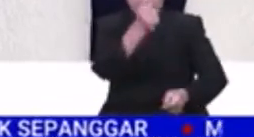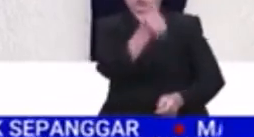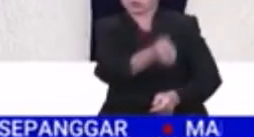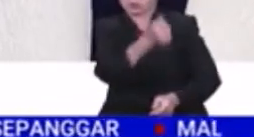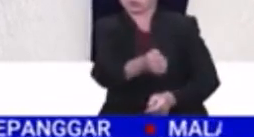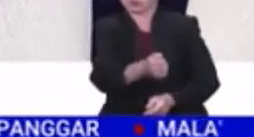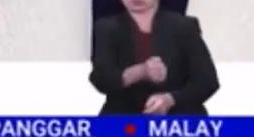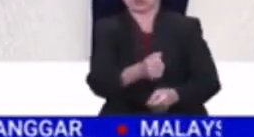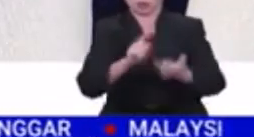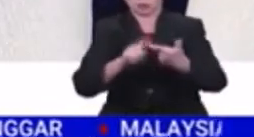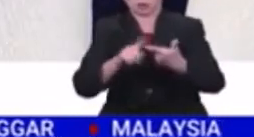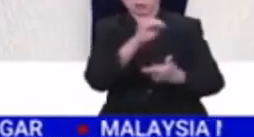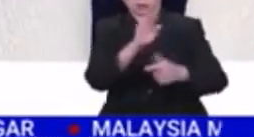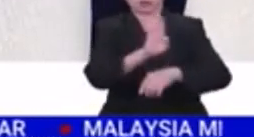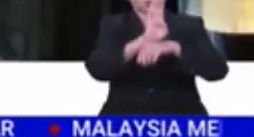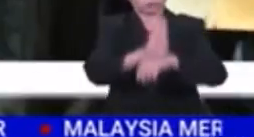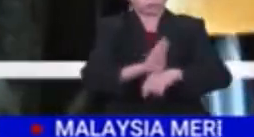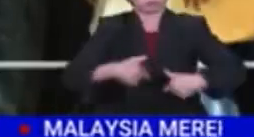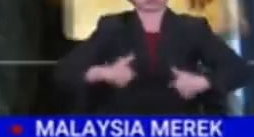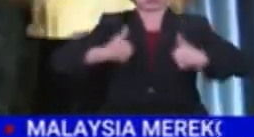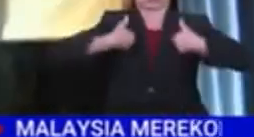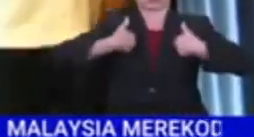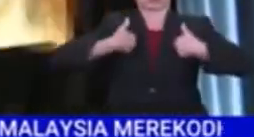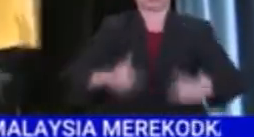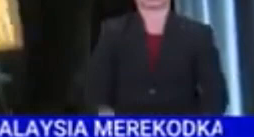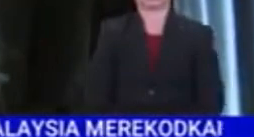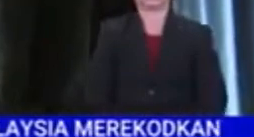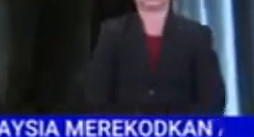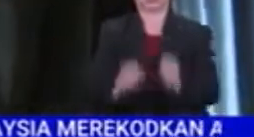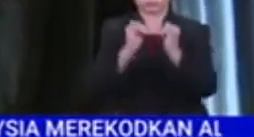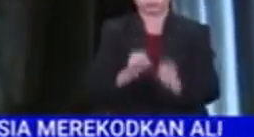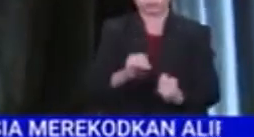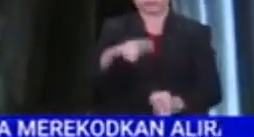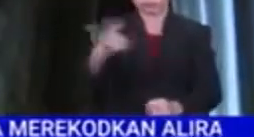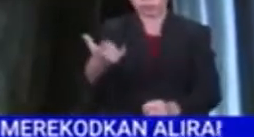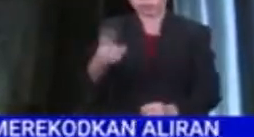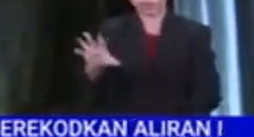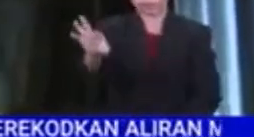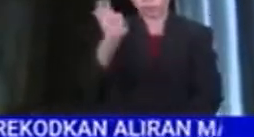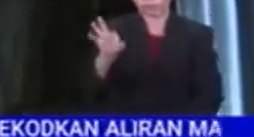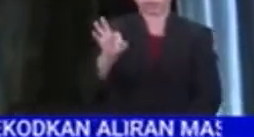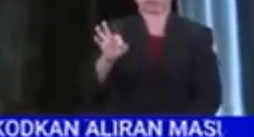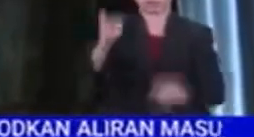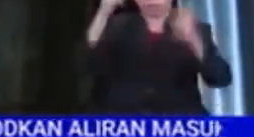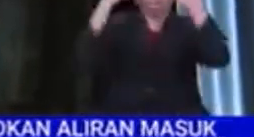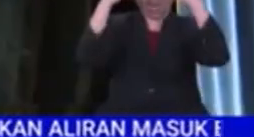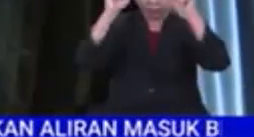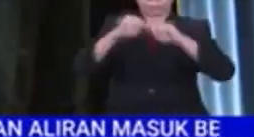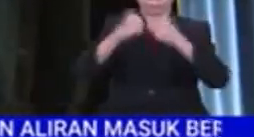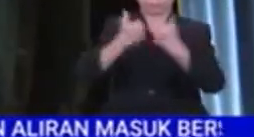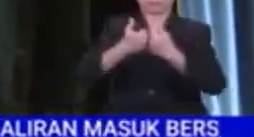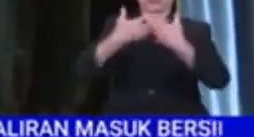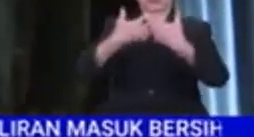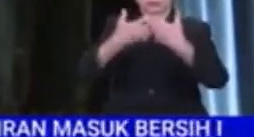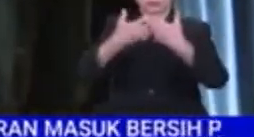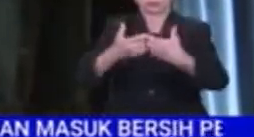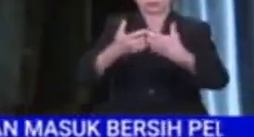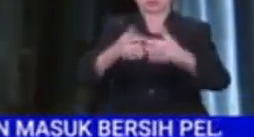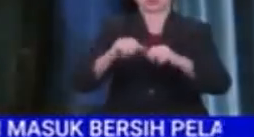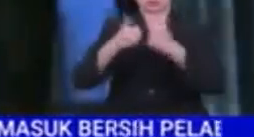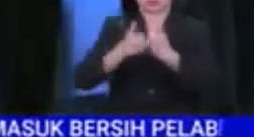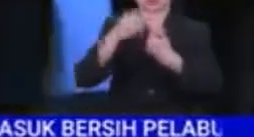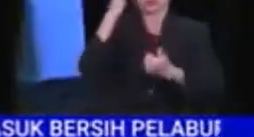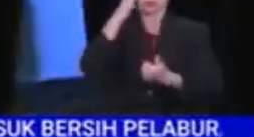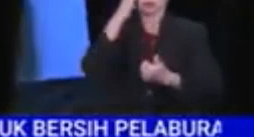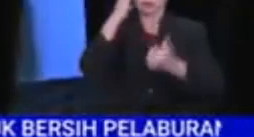dan juga budaya hidup individu lain yang turut dilantik masing-masing Presiden persatuan penghilang dan industri